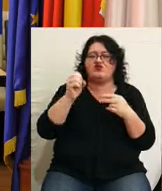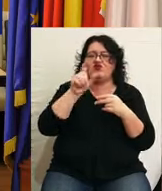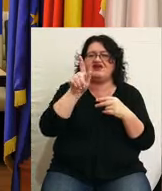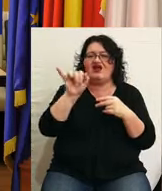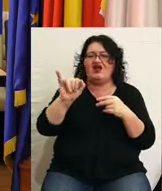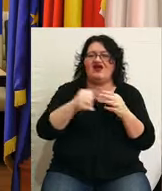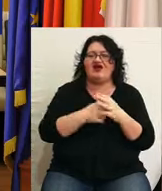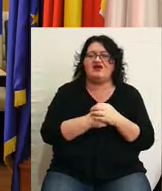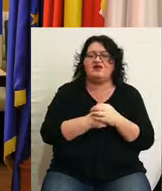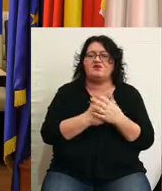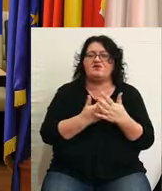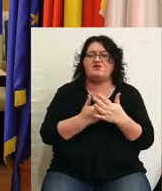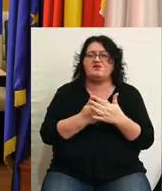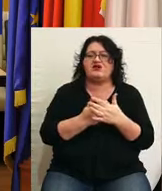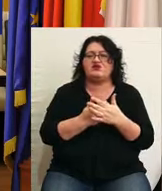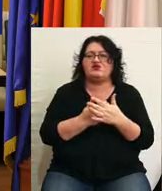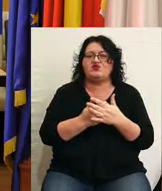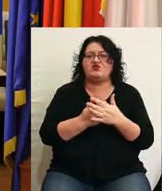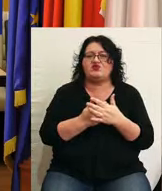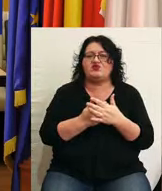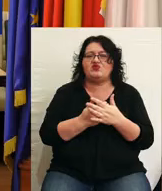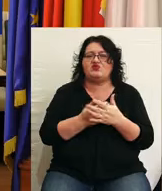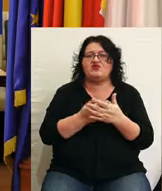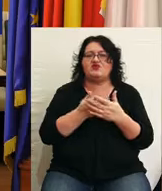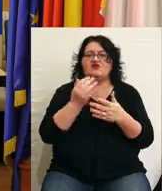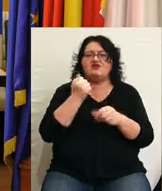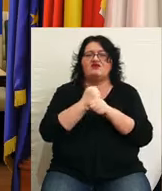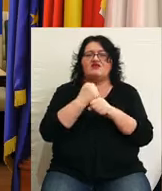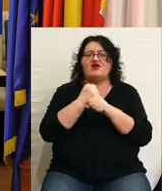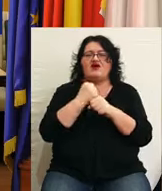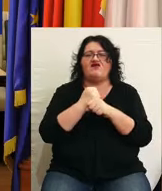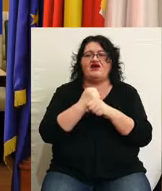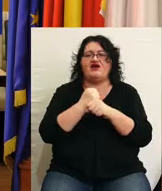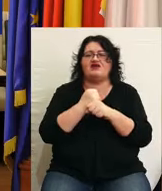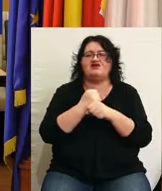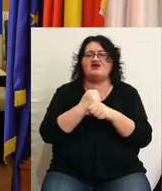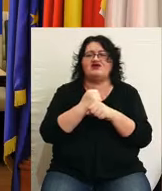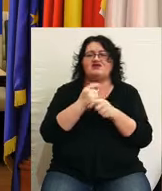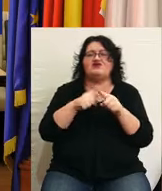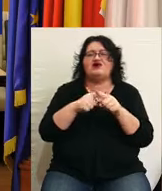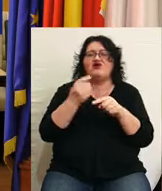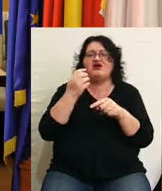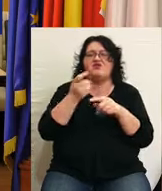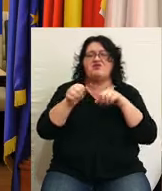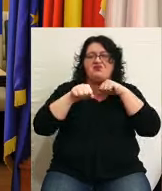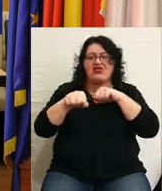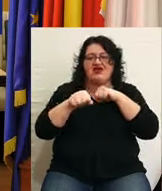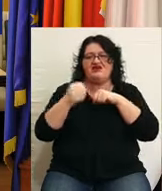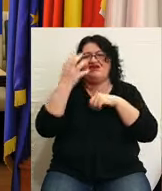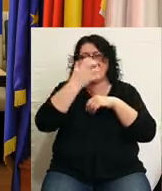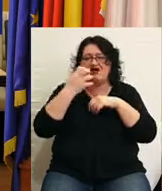lei pentru a compensa emisiile